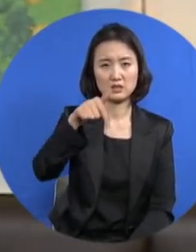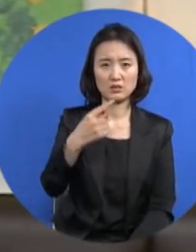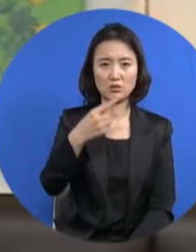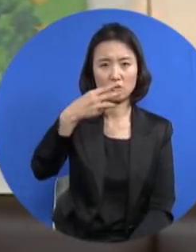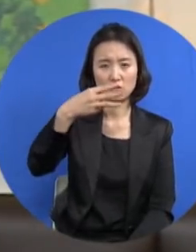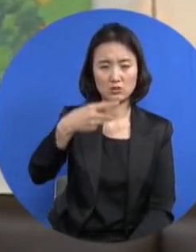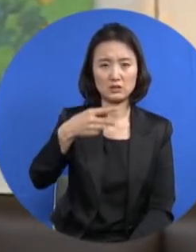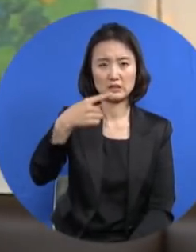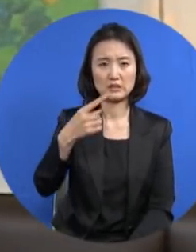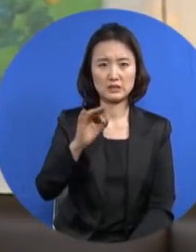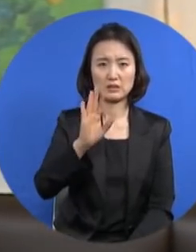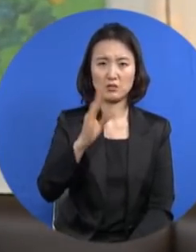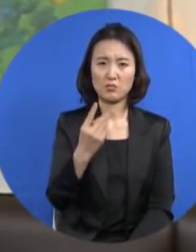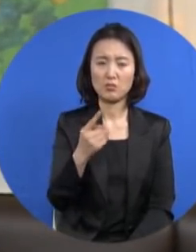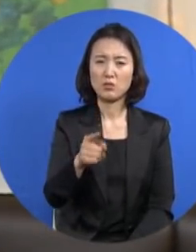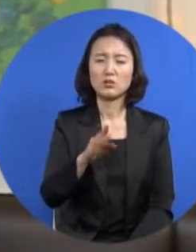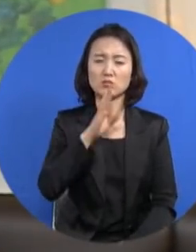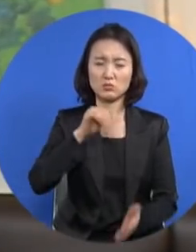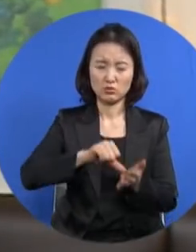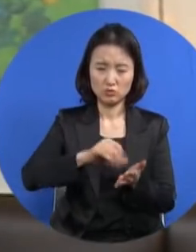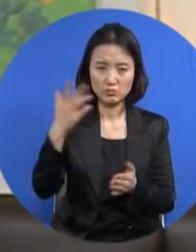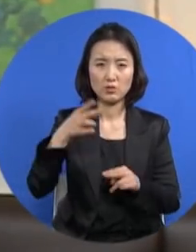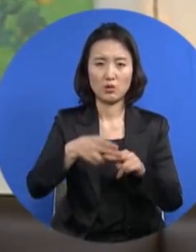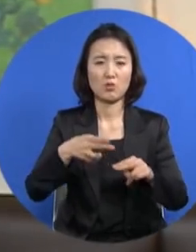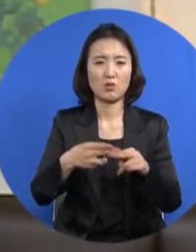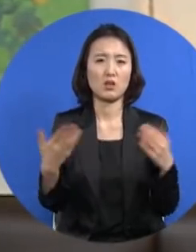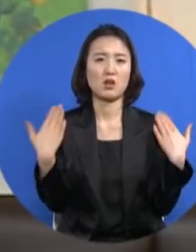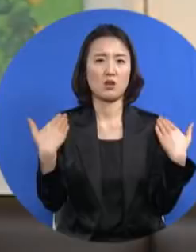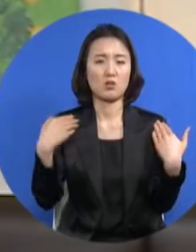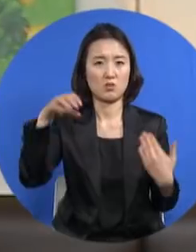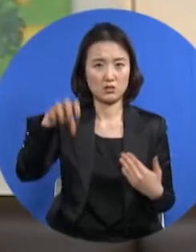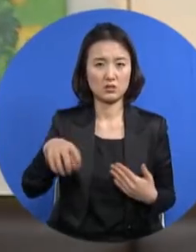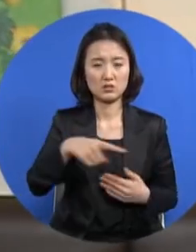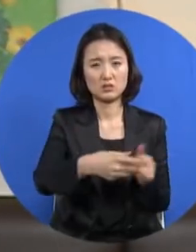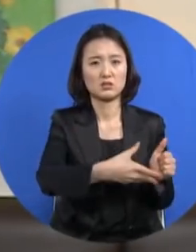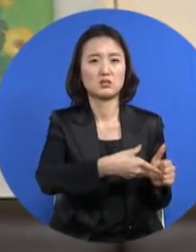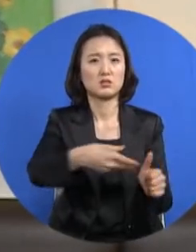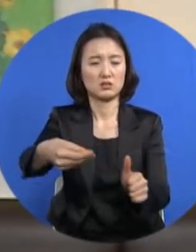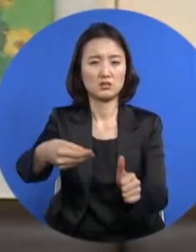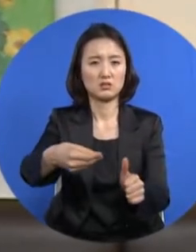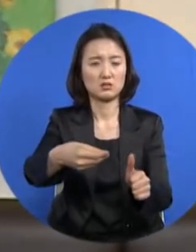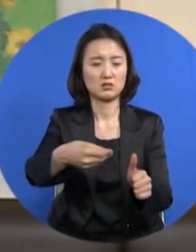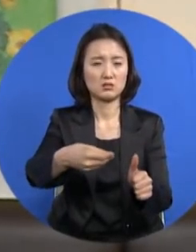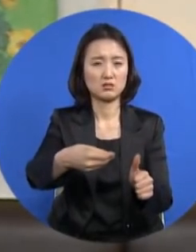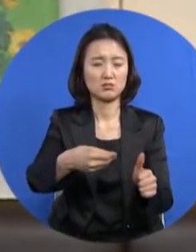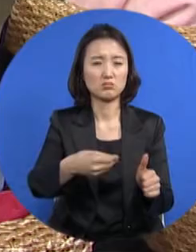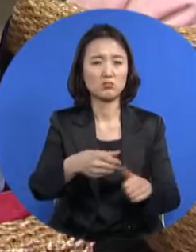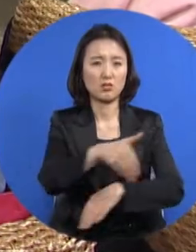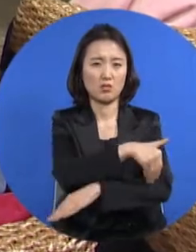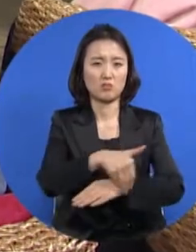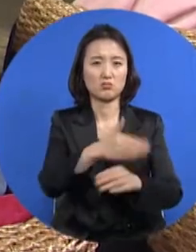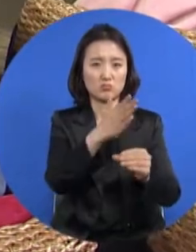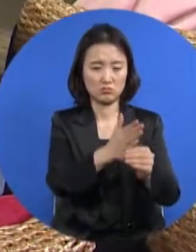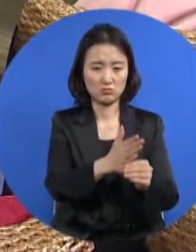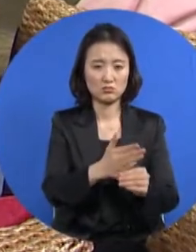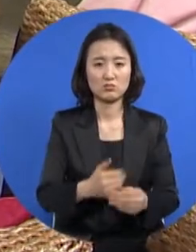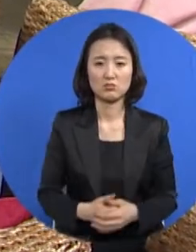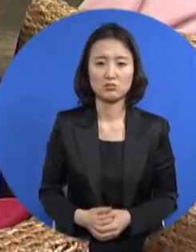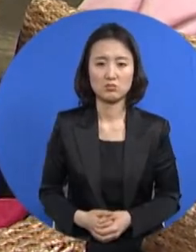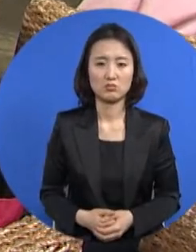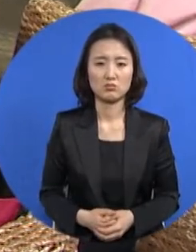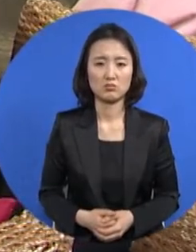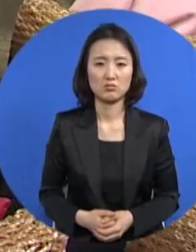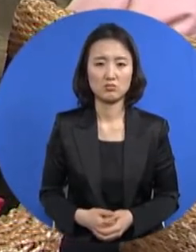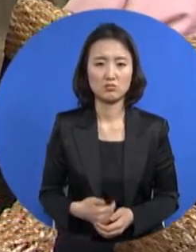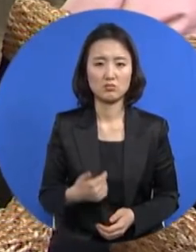요리학교에서 이분을 초청해 가려고 벌써 그러니까 제안을 받은 상태였어요. 그래서 제가